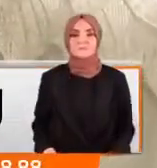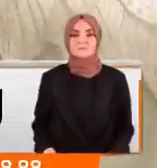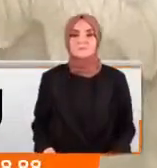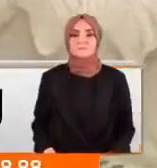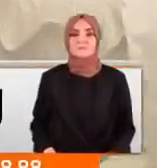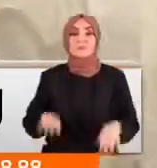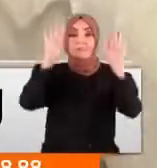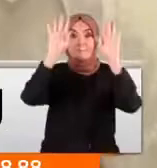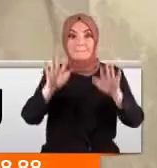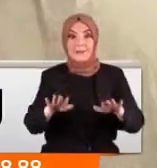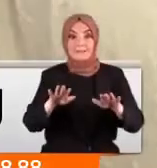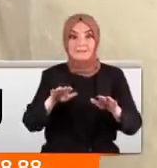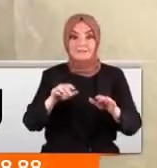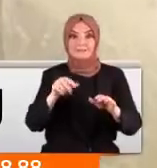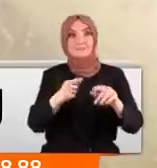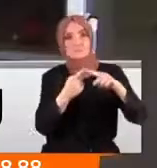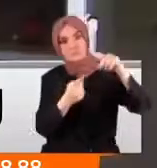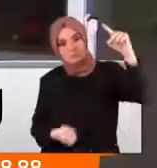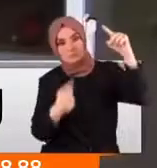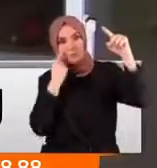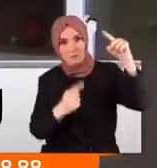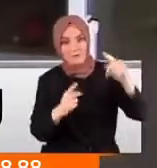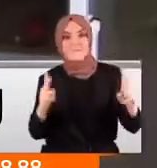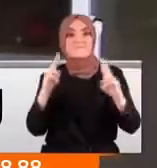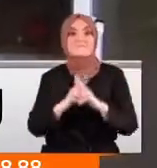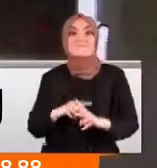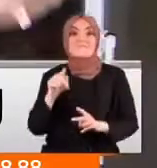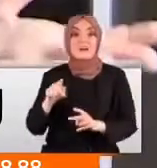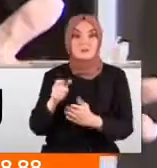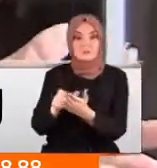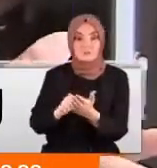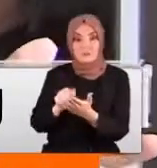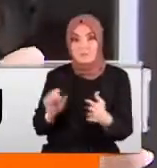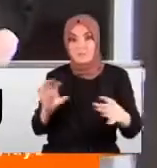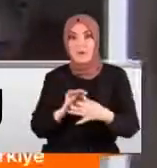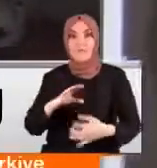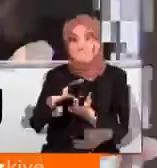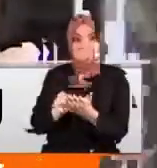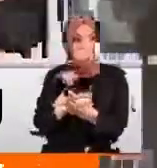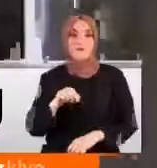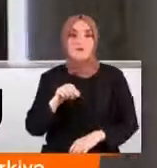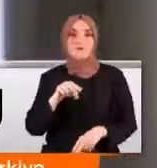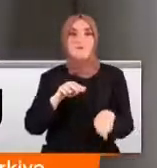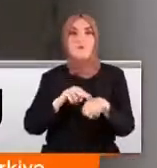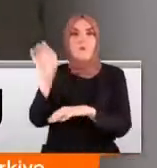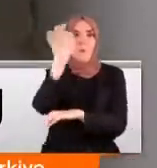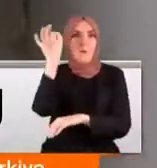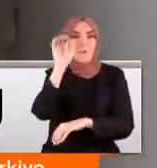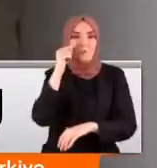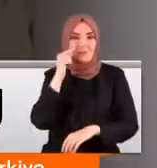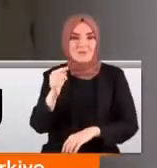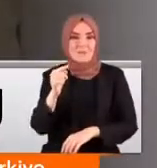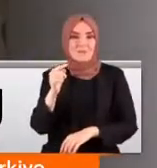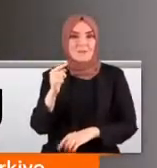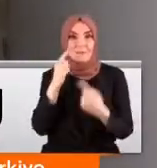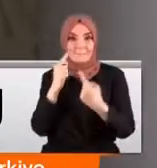Perdenin uzunluğu bile faturayı şişirecektir. Kombinin bakımını sanki bir bahar temizliği gibi yazın başında yaptıranlar